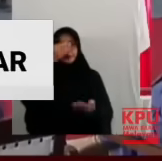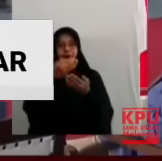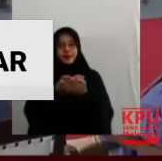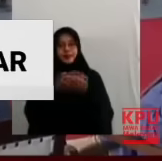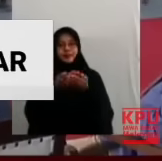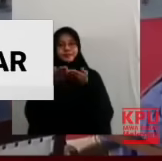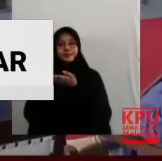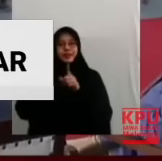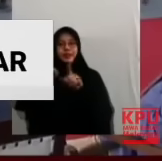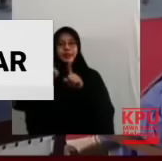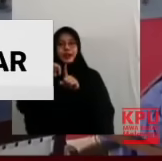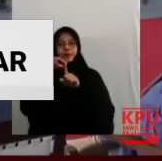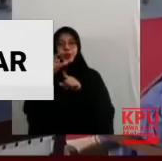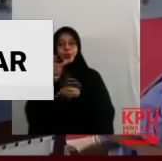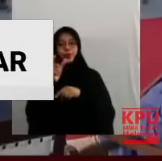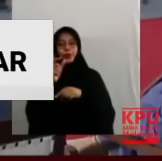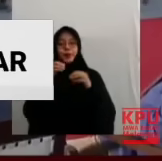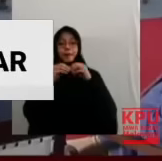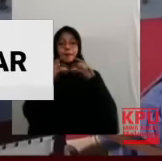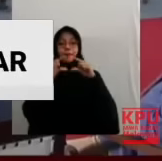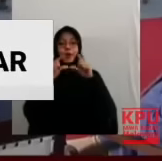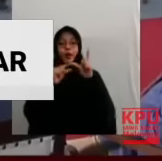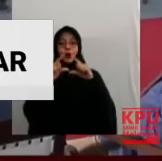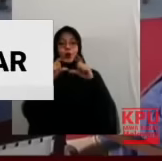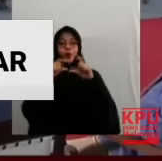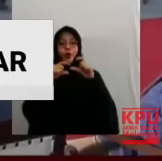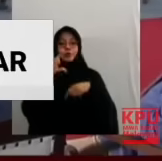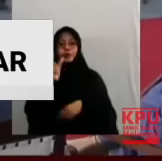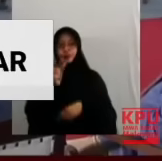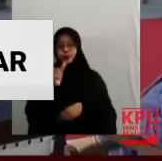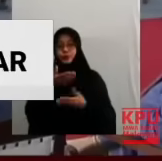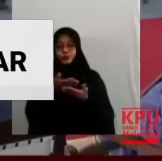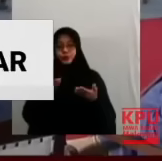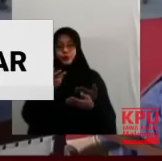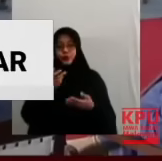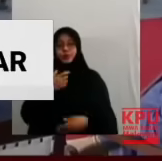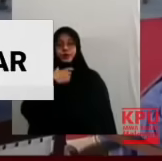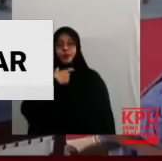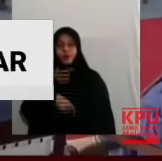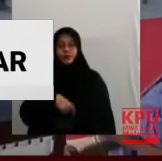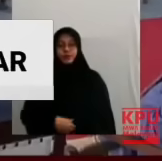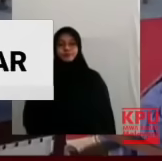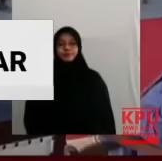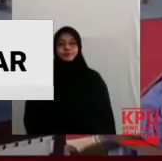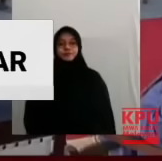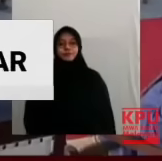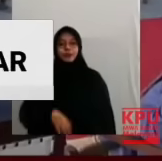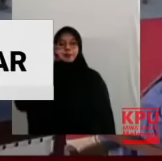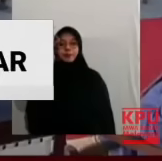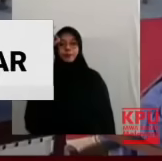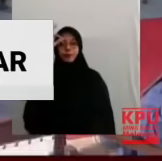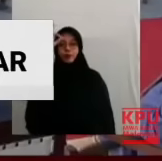KPU wawaslu dan seluruh staf tentunya juga bersama-sama kami dari partai koalisi